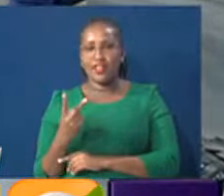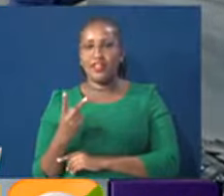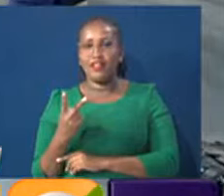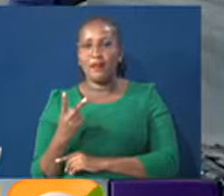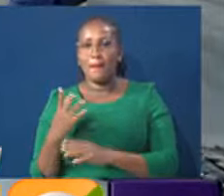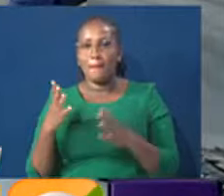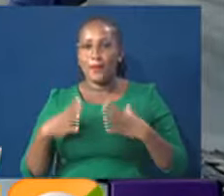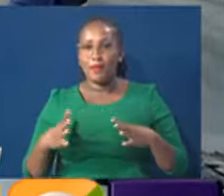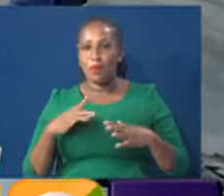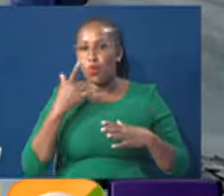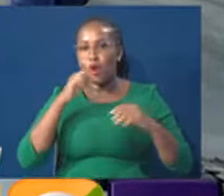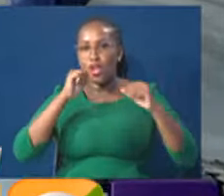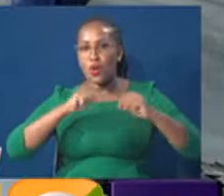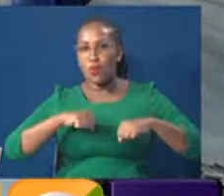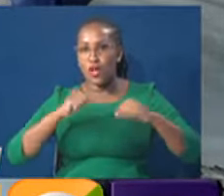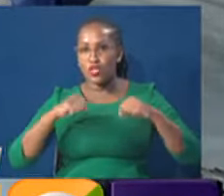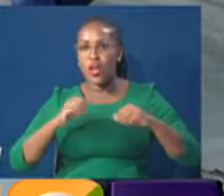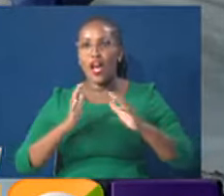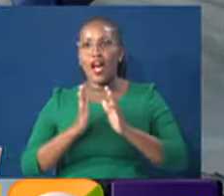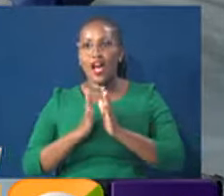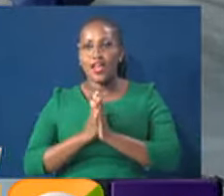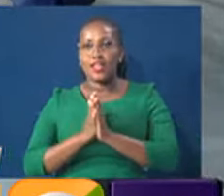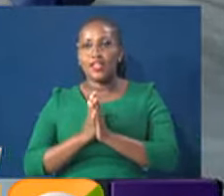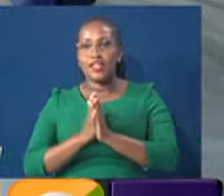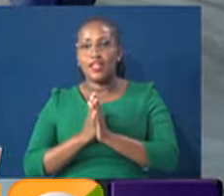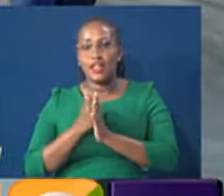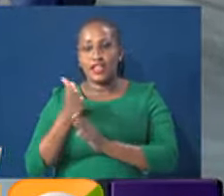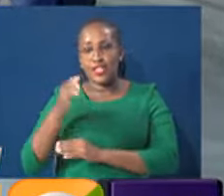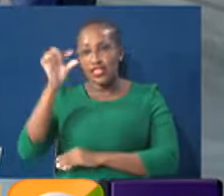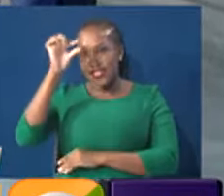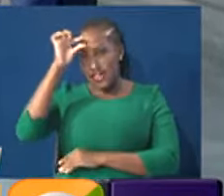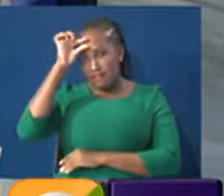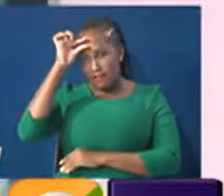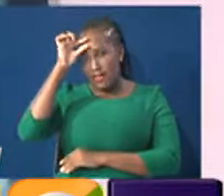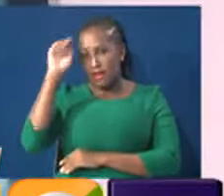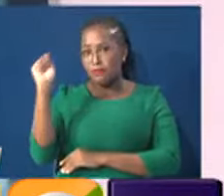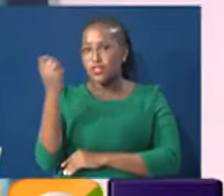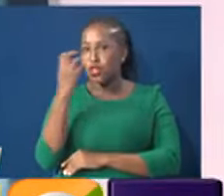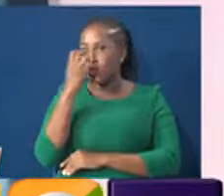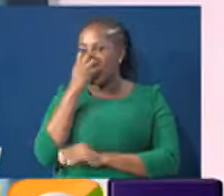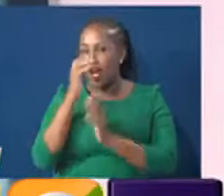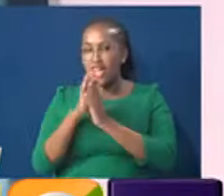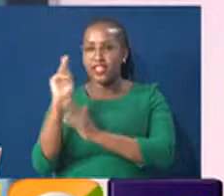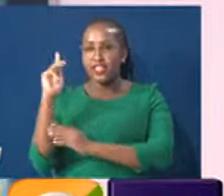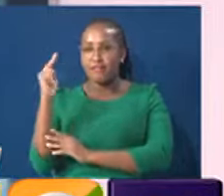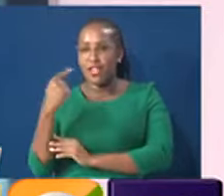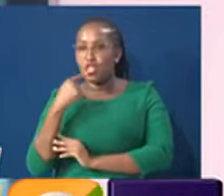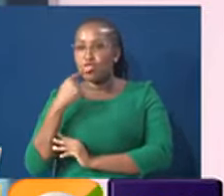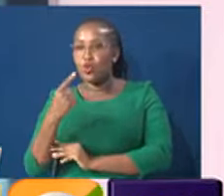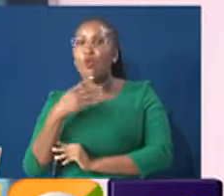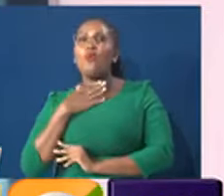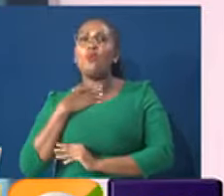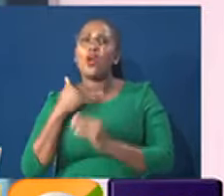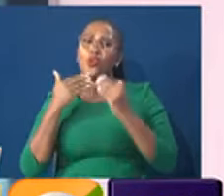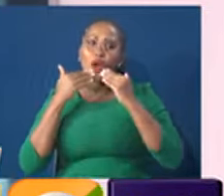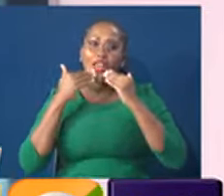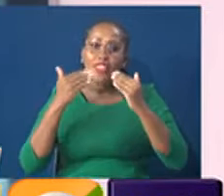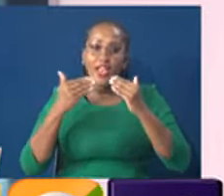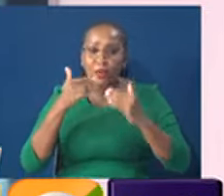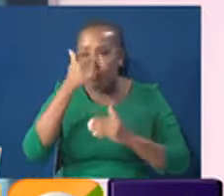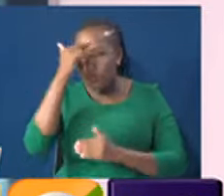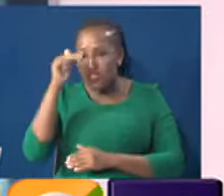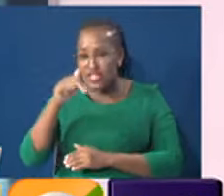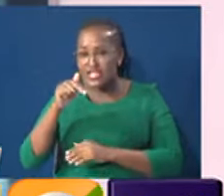ambao wako na uwezo wa kuwajibika ni serikali ya William Ruto na Kenya Kwanza. Kwa hivyo ni washukuru. Kwa sababu mjadala